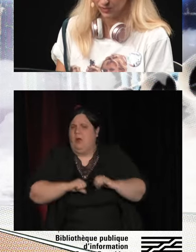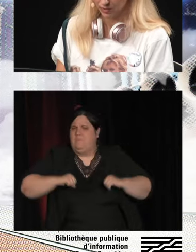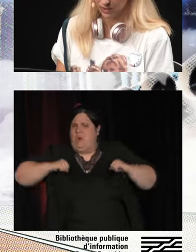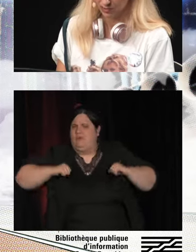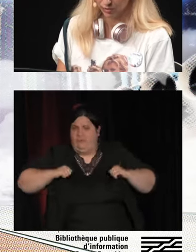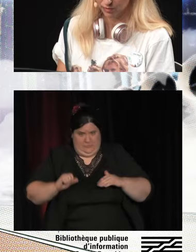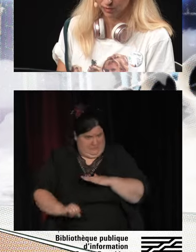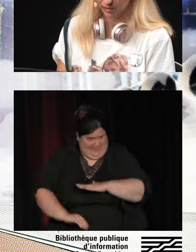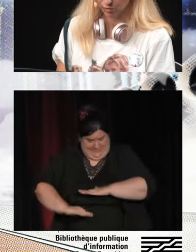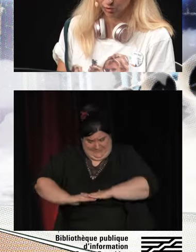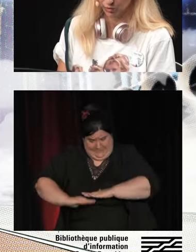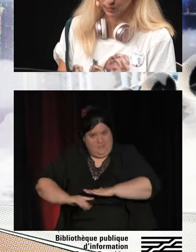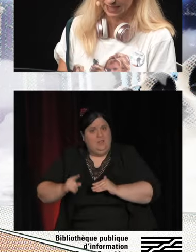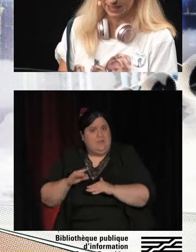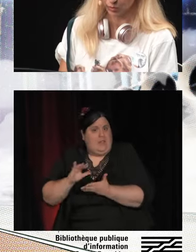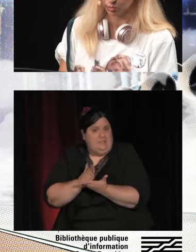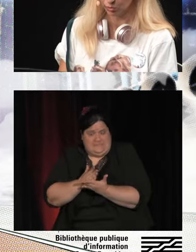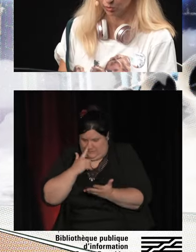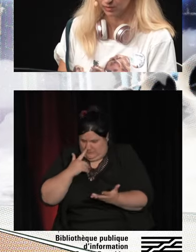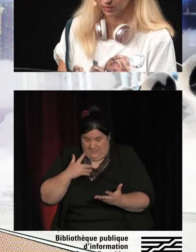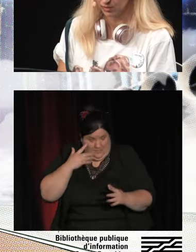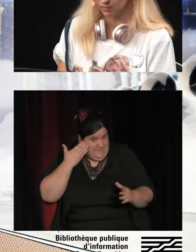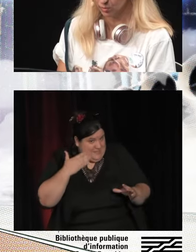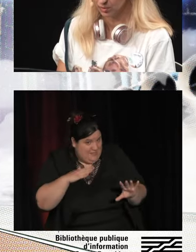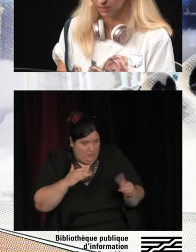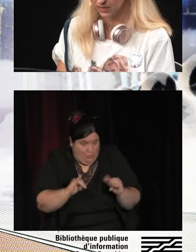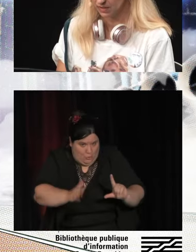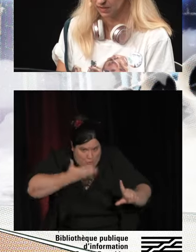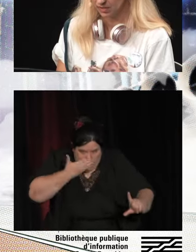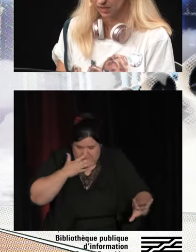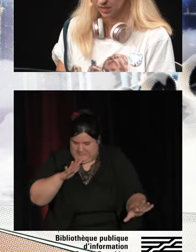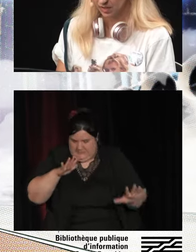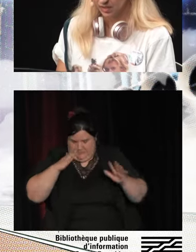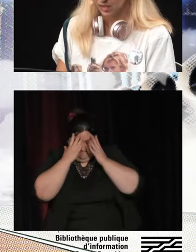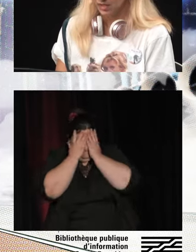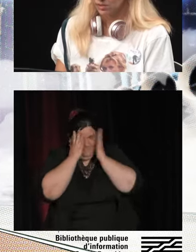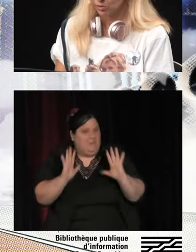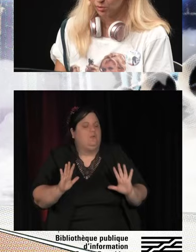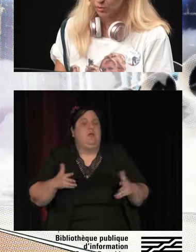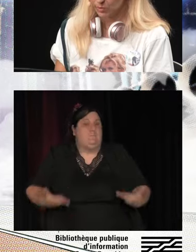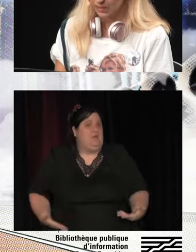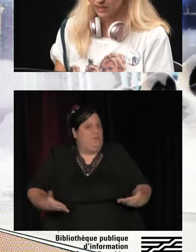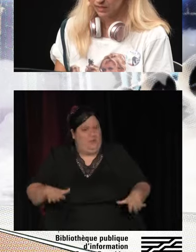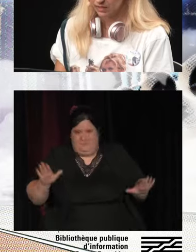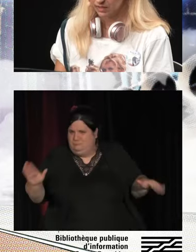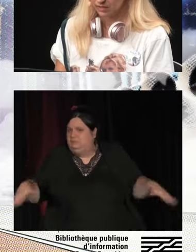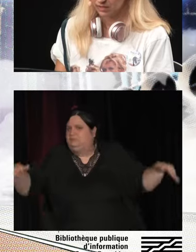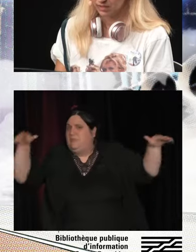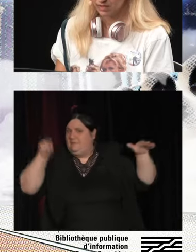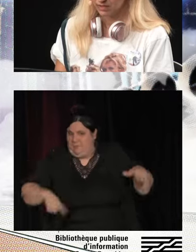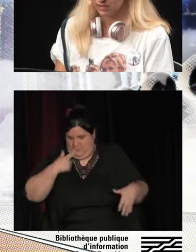En fait, je suis terrorisée par le chauffeur et donc je n'ose pas... Non, il faut qu'on s'envole ici. Je n'ose pas...